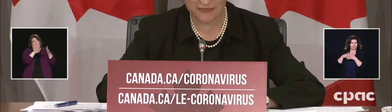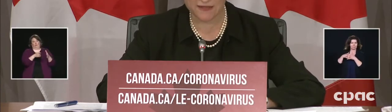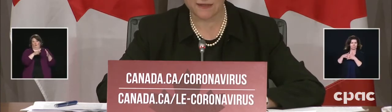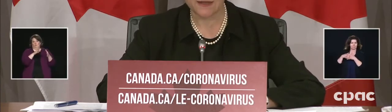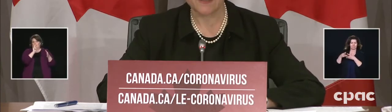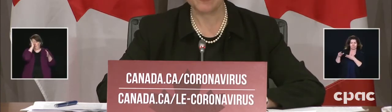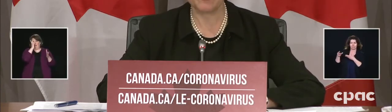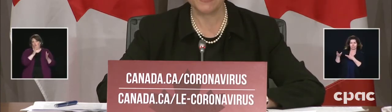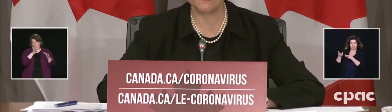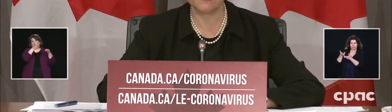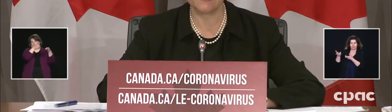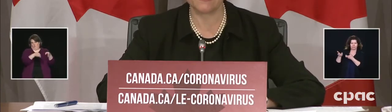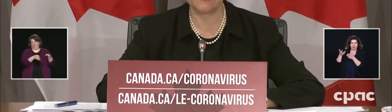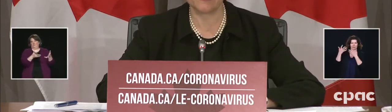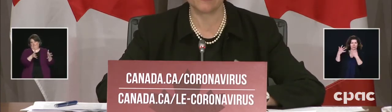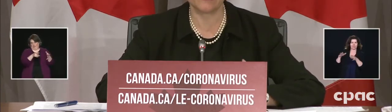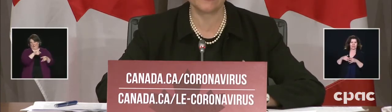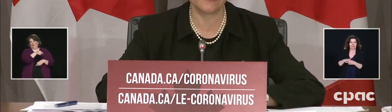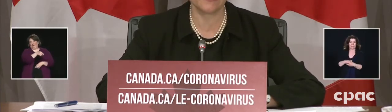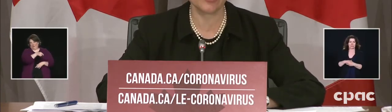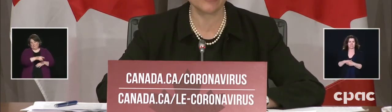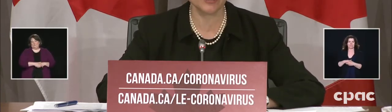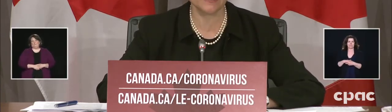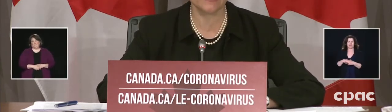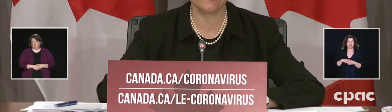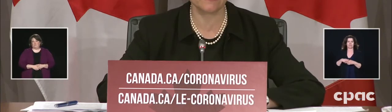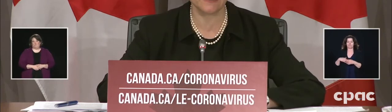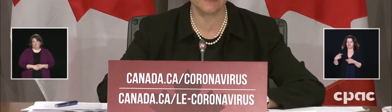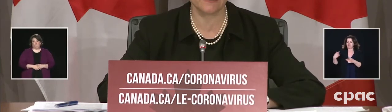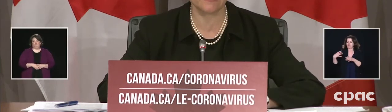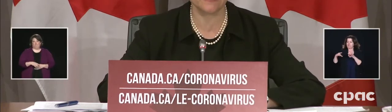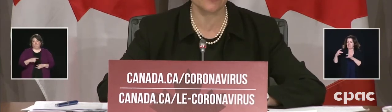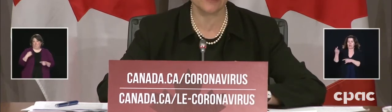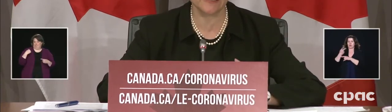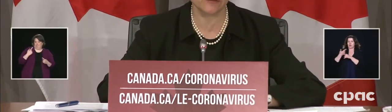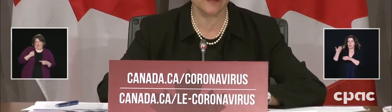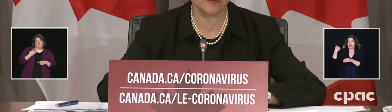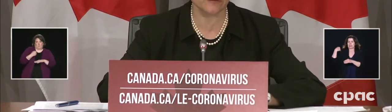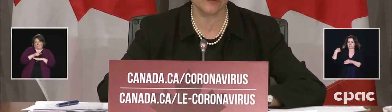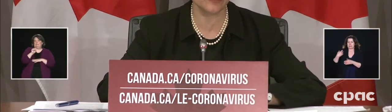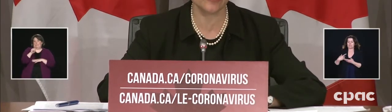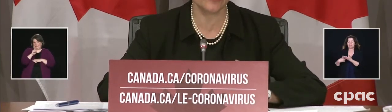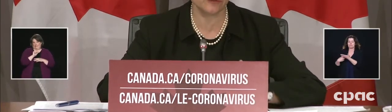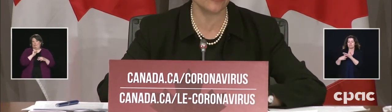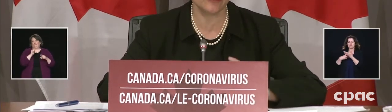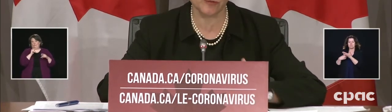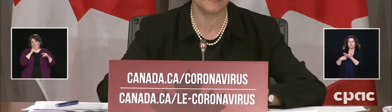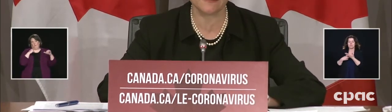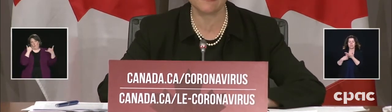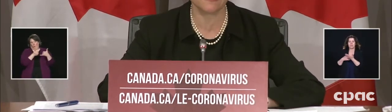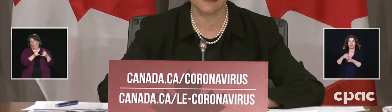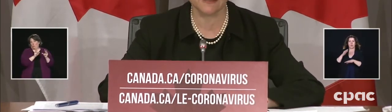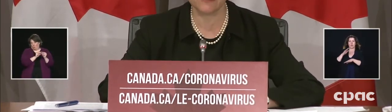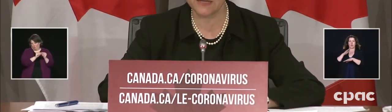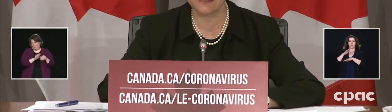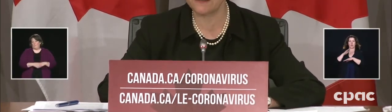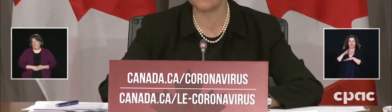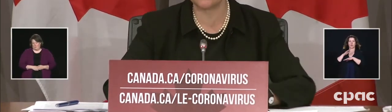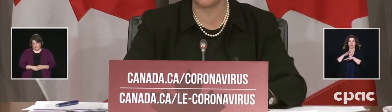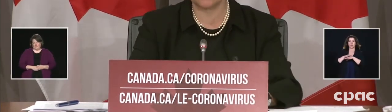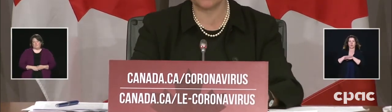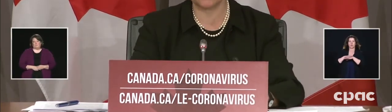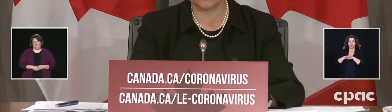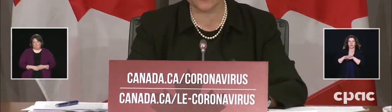journées passées, mais on a échangé sur les concerns autour du commerce